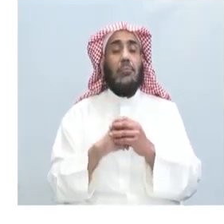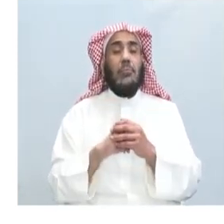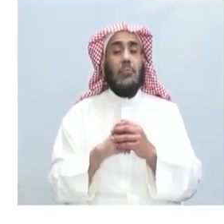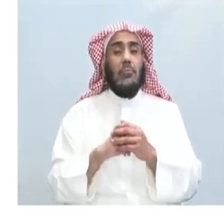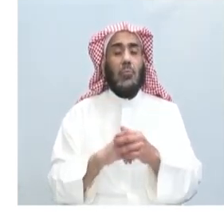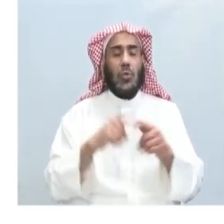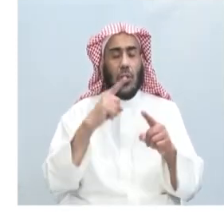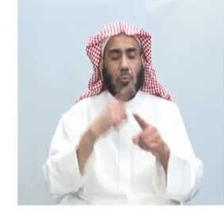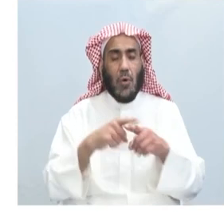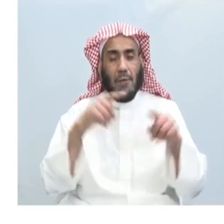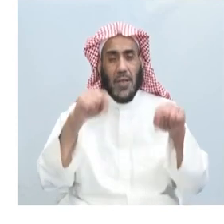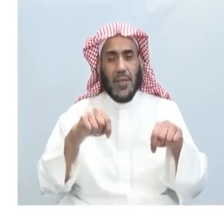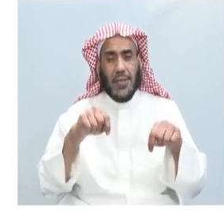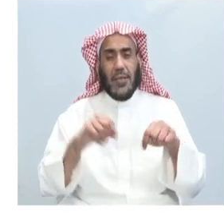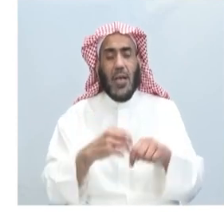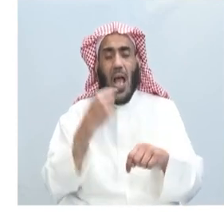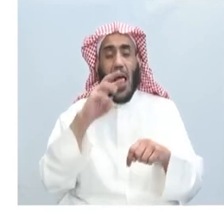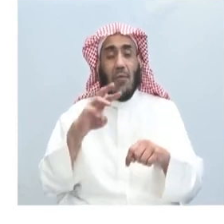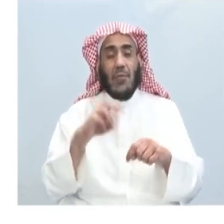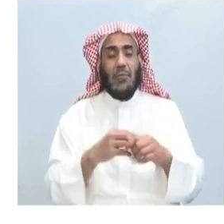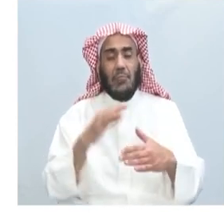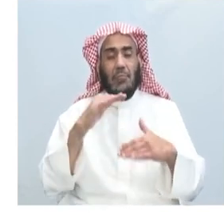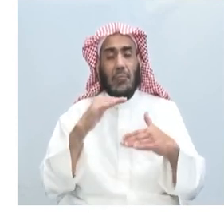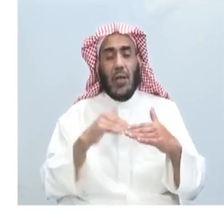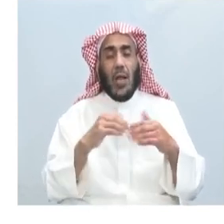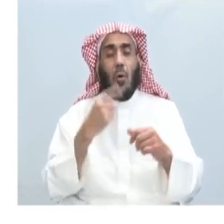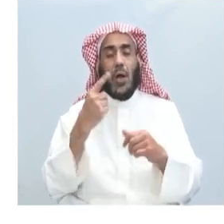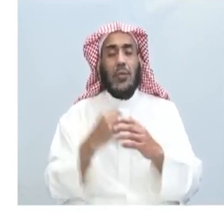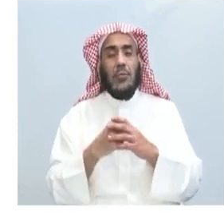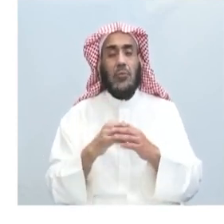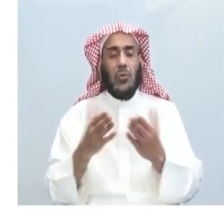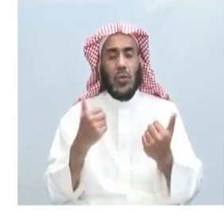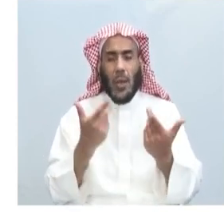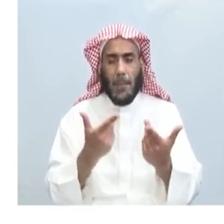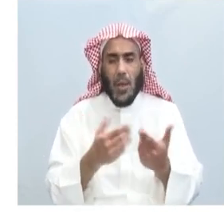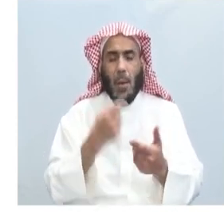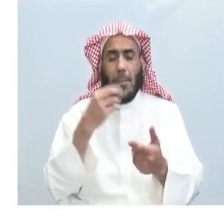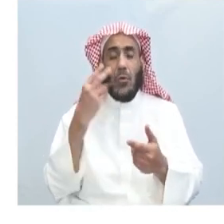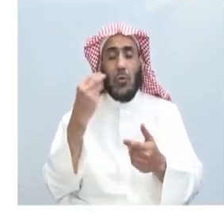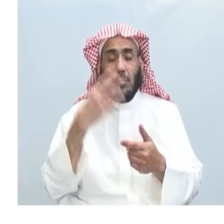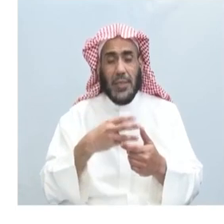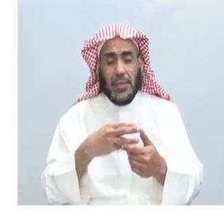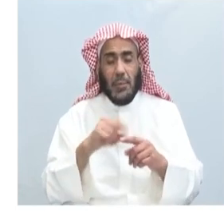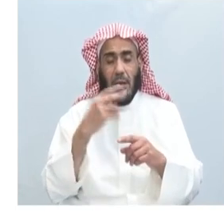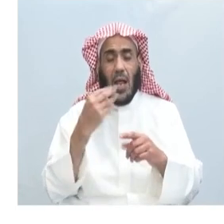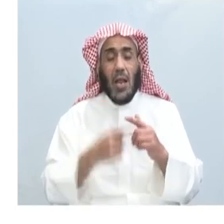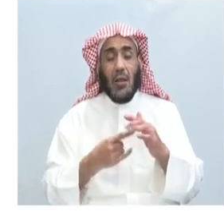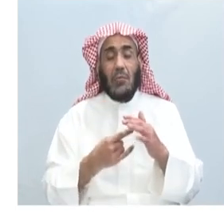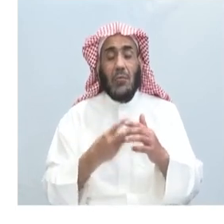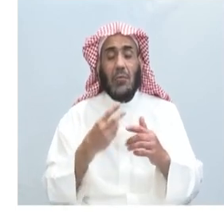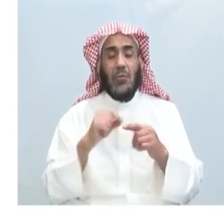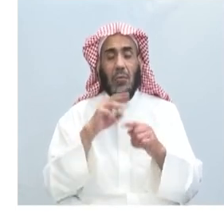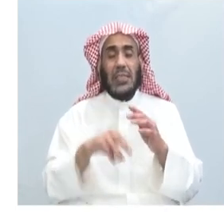ونضربه في 1000 على واحد سيعطيني 142 من